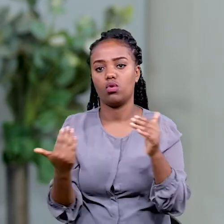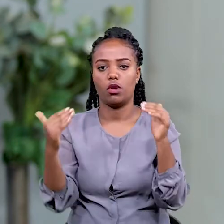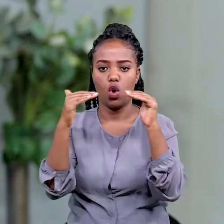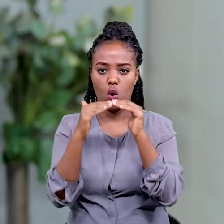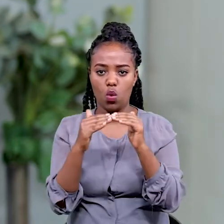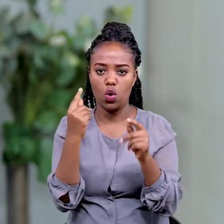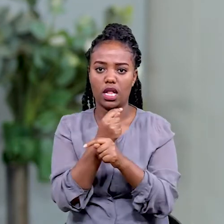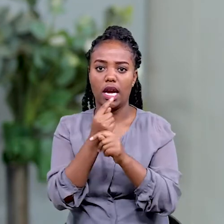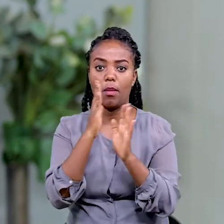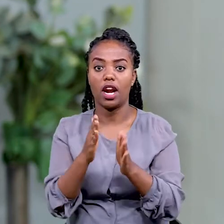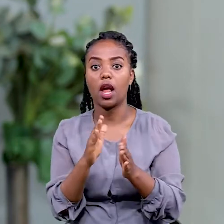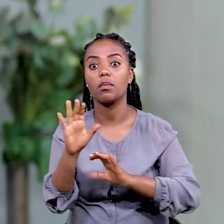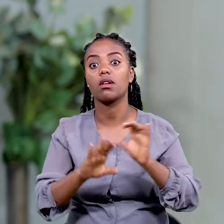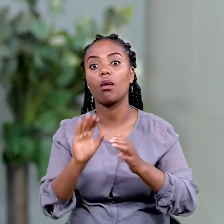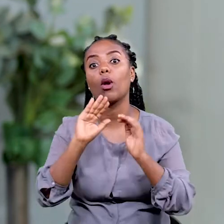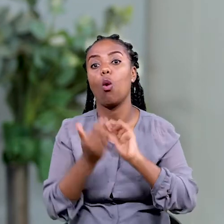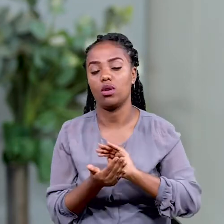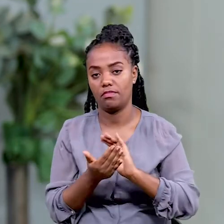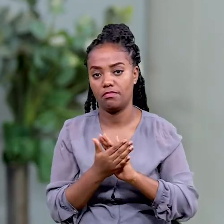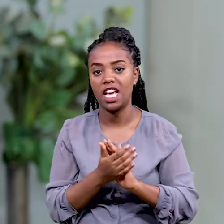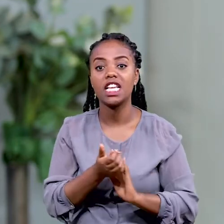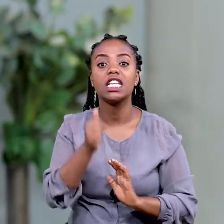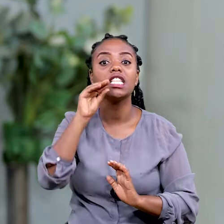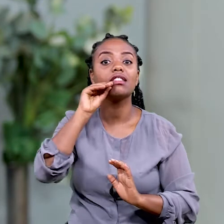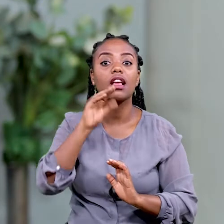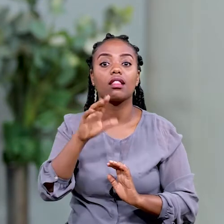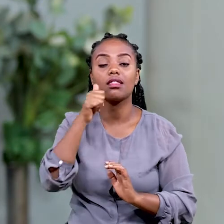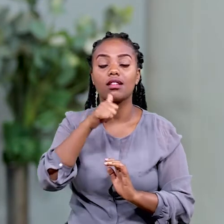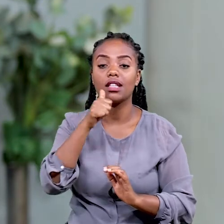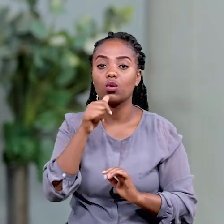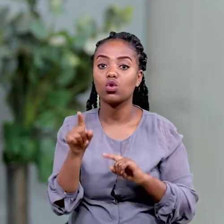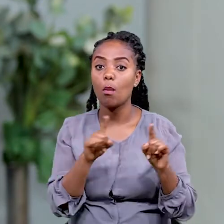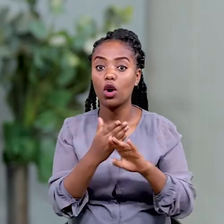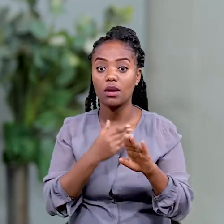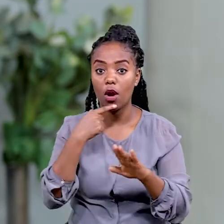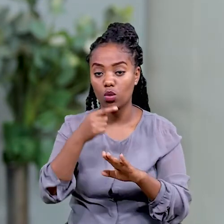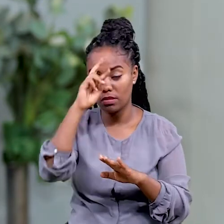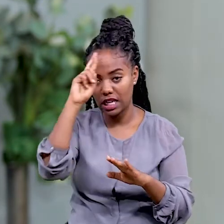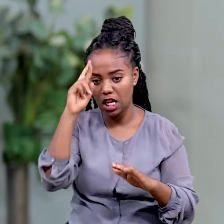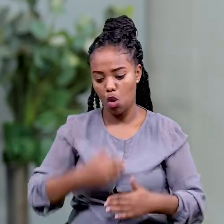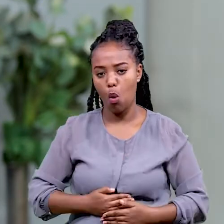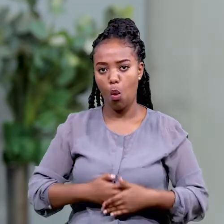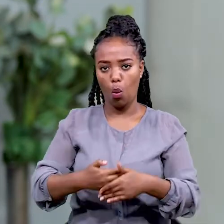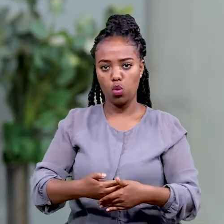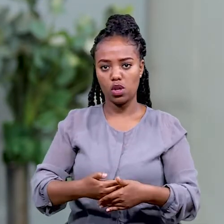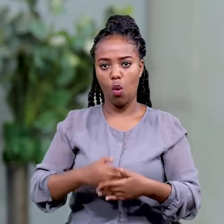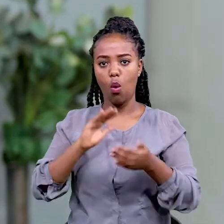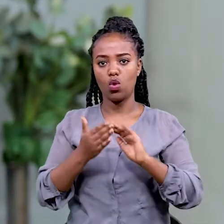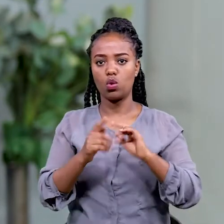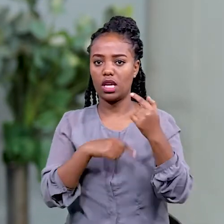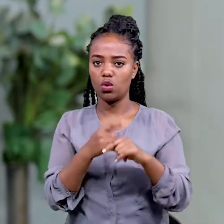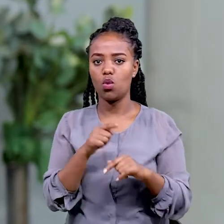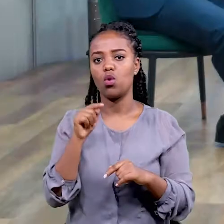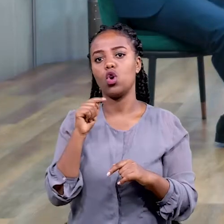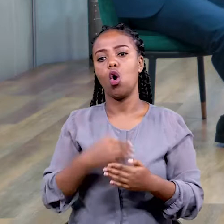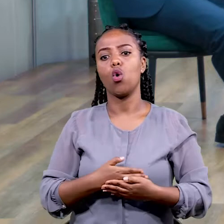እኩል ተግባራዊ የሚደረግ ቢሆንም ሴቶች ደግሞ ቅድም ባልኳቸው ምክንያቶች እርጉዝ ሆኖ ወደዛ ሲሄዱ